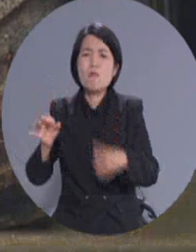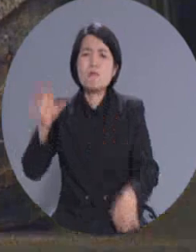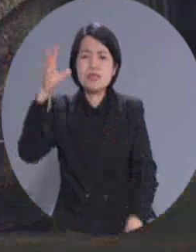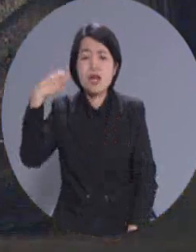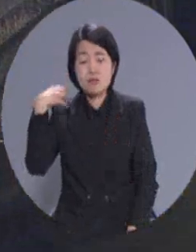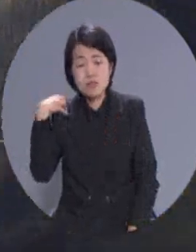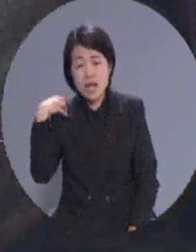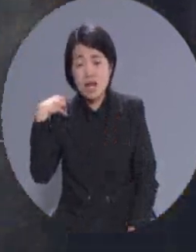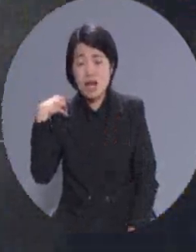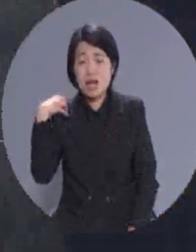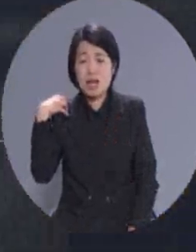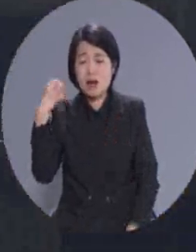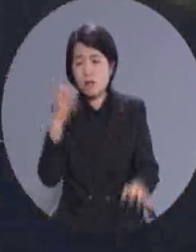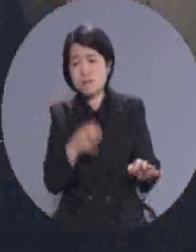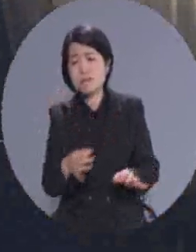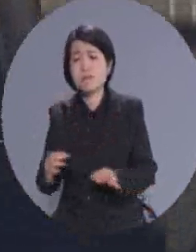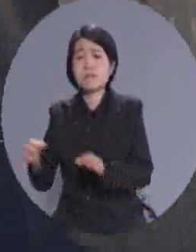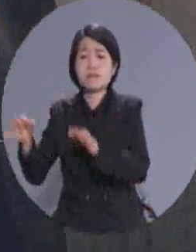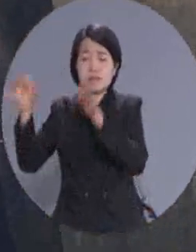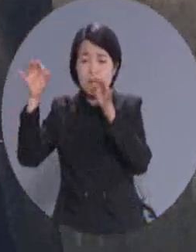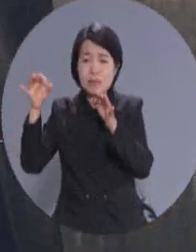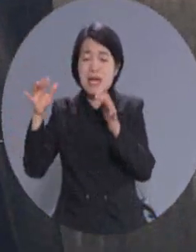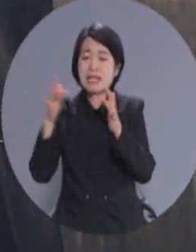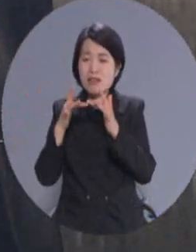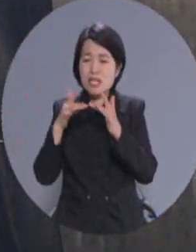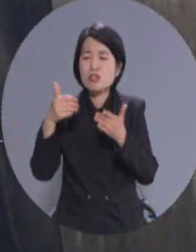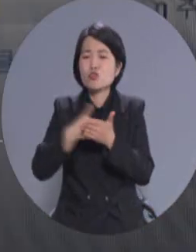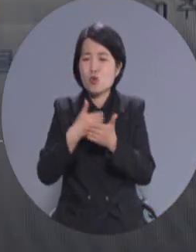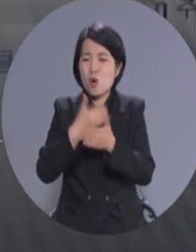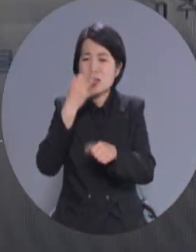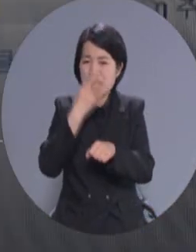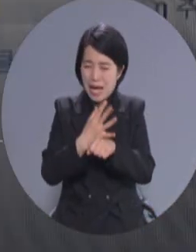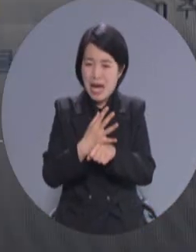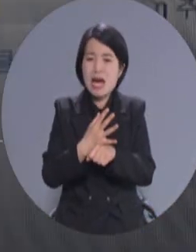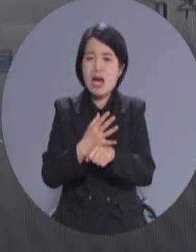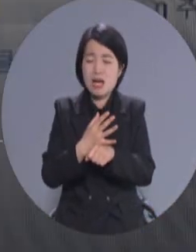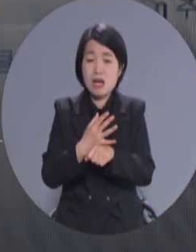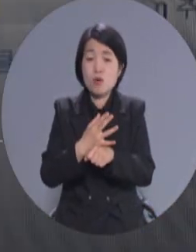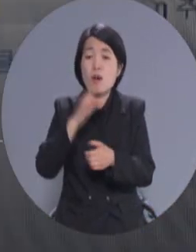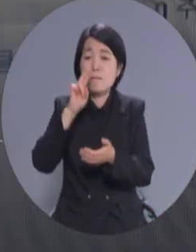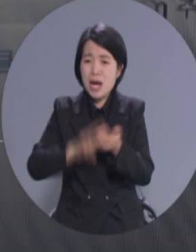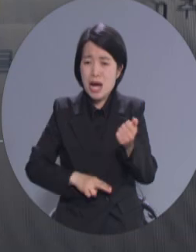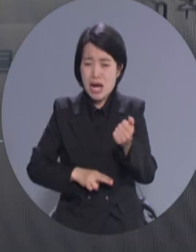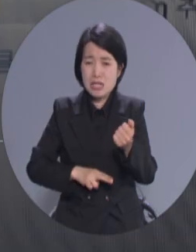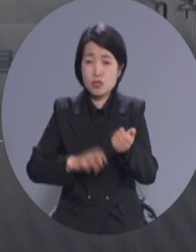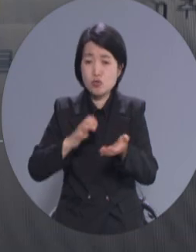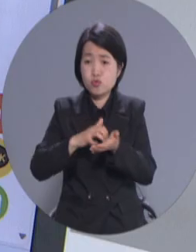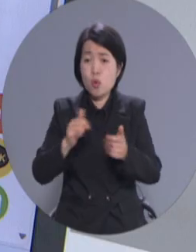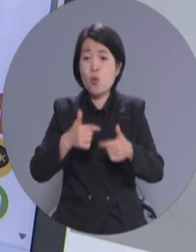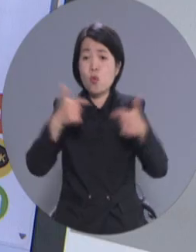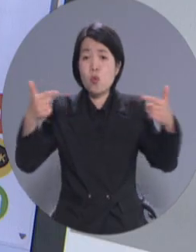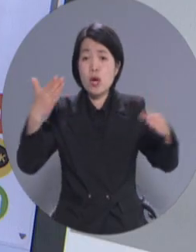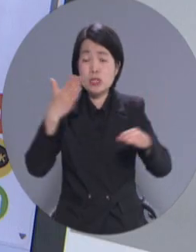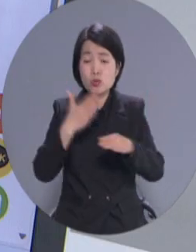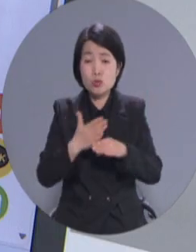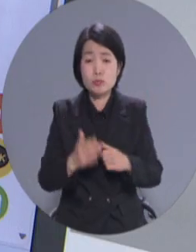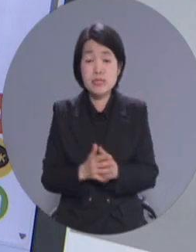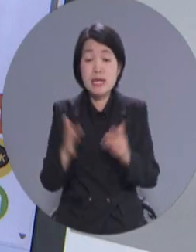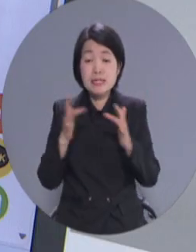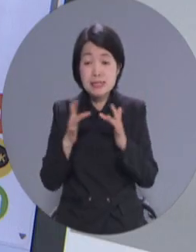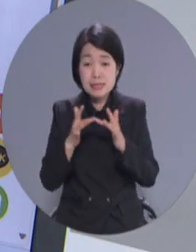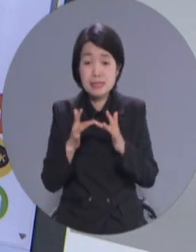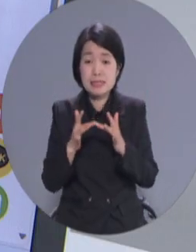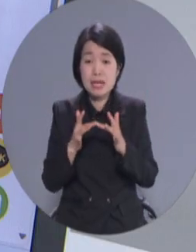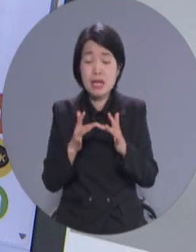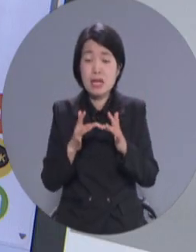등 농기계 가격이 계속 오르면서 온라인 사이트를 통한 중고 농기계 거래는 크게 늘고 있는 상황. 하지만 인터넷